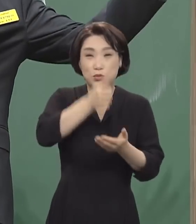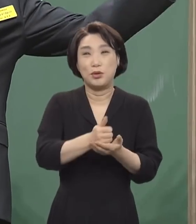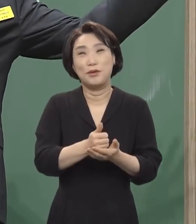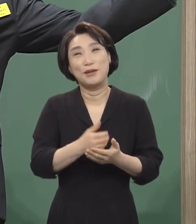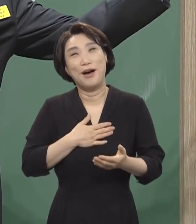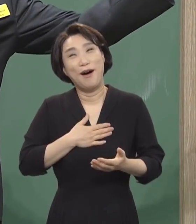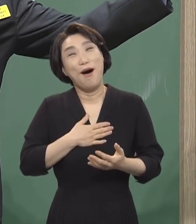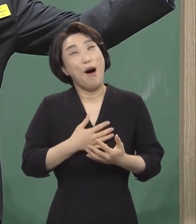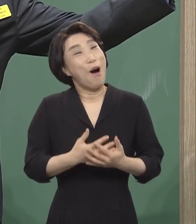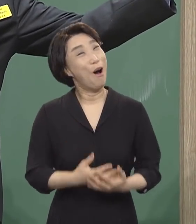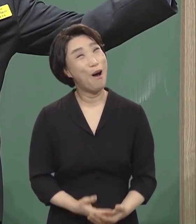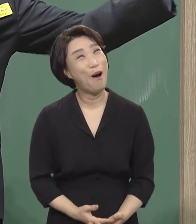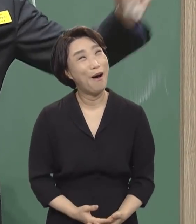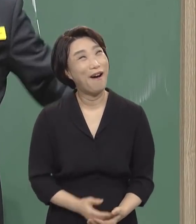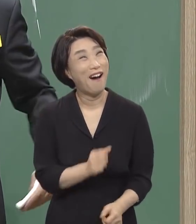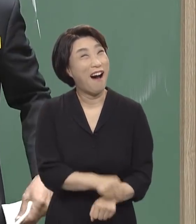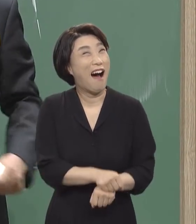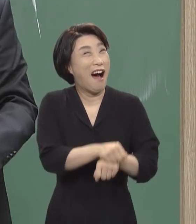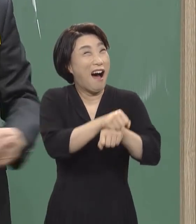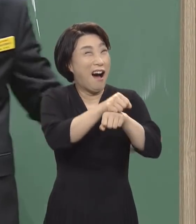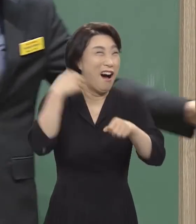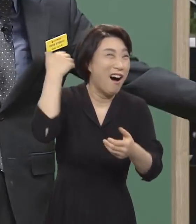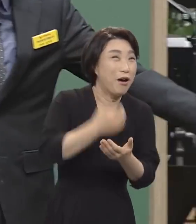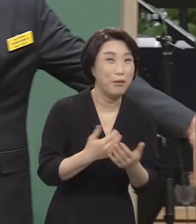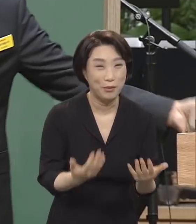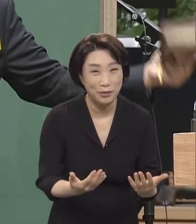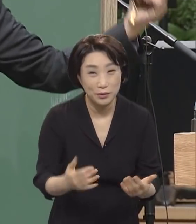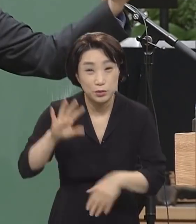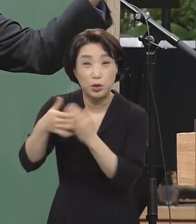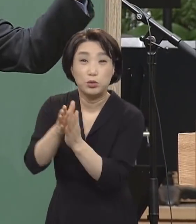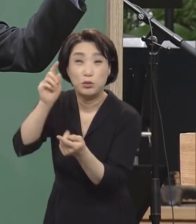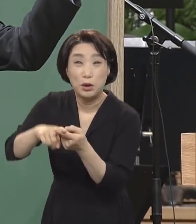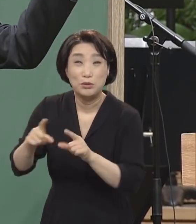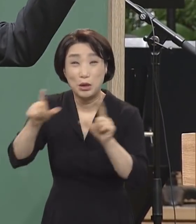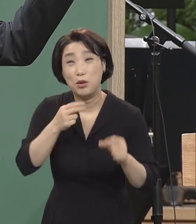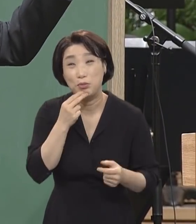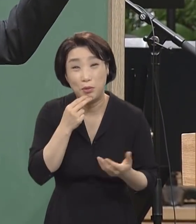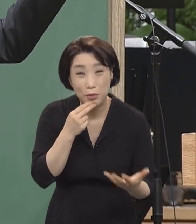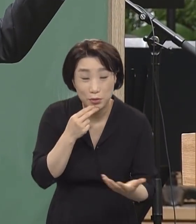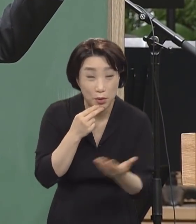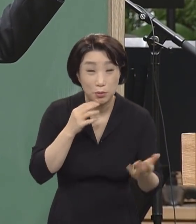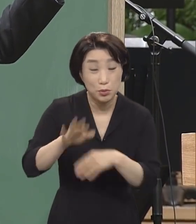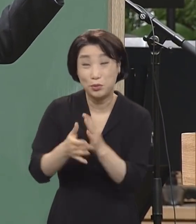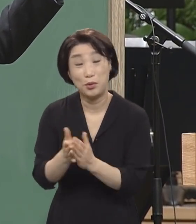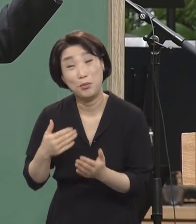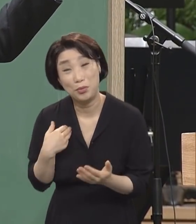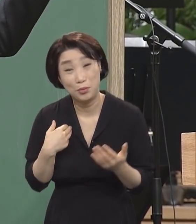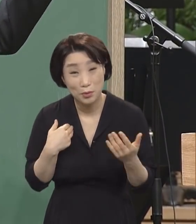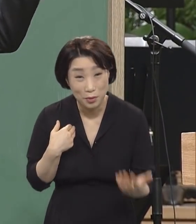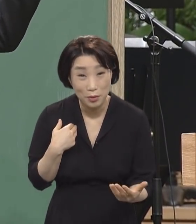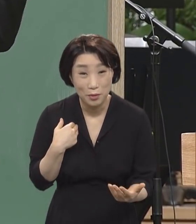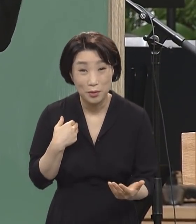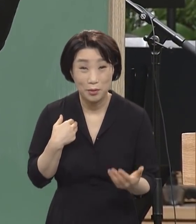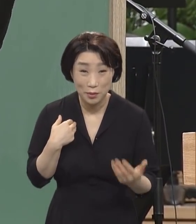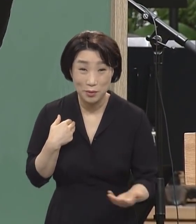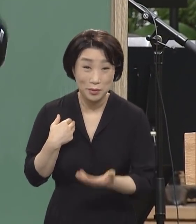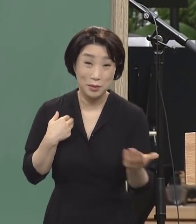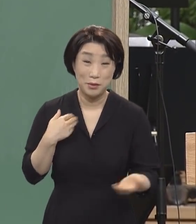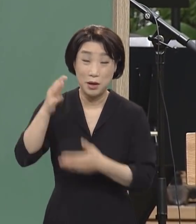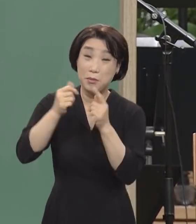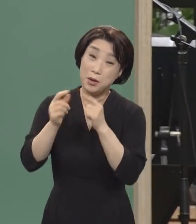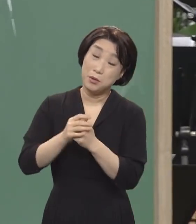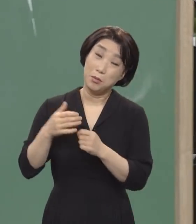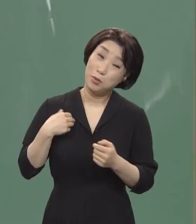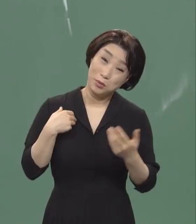얼마나 많이 쌓여 있겠냐? 판단해봐. 성경대로 못 살았으니. 성경을 모르는데 뭐. 어떻게 살아? 하나님 말이야.